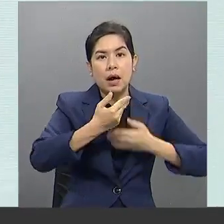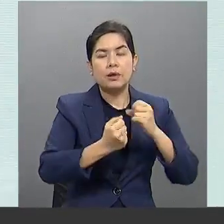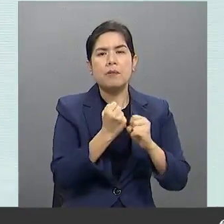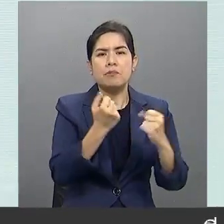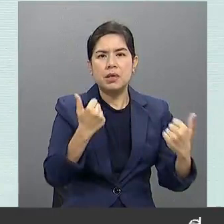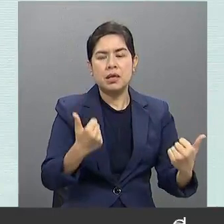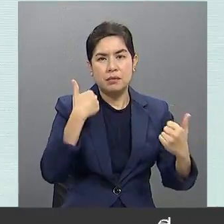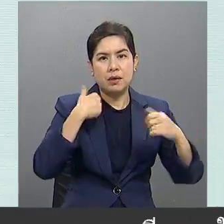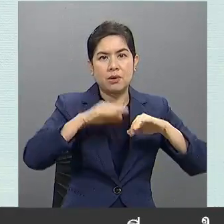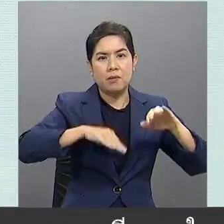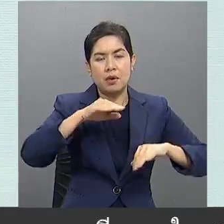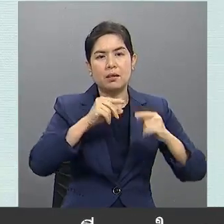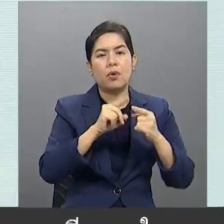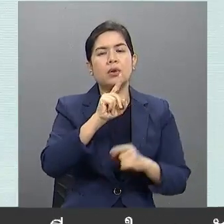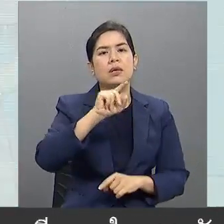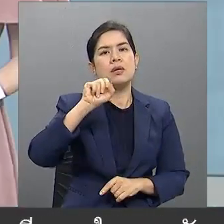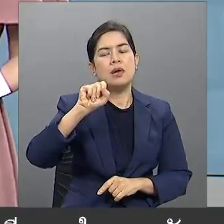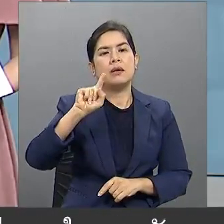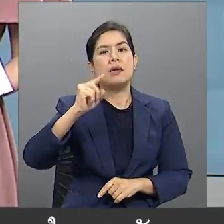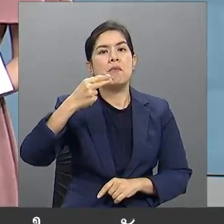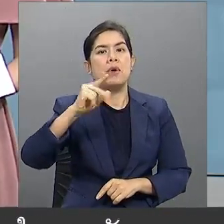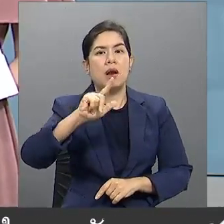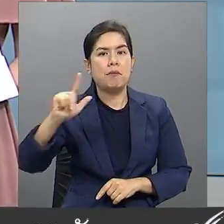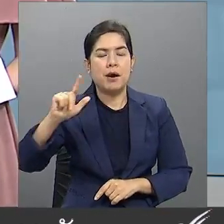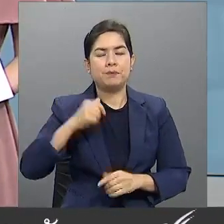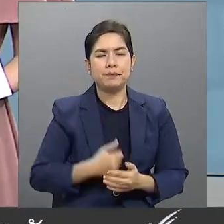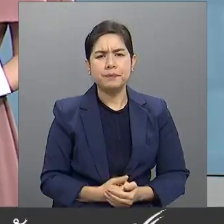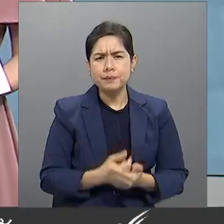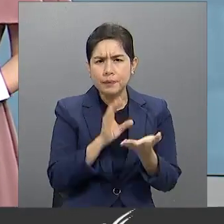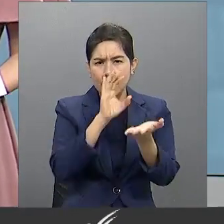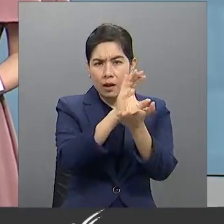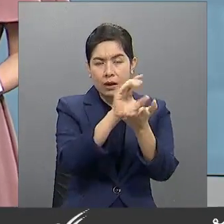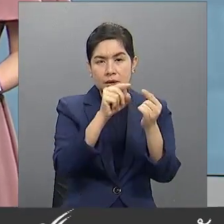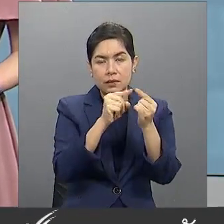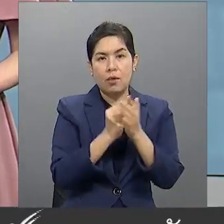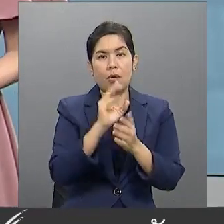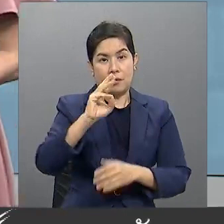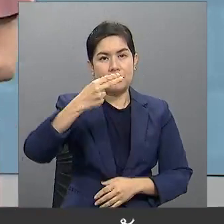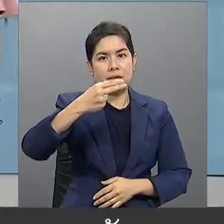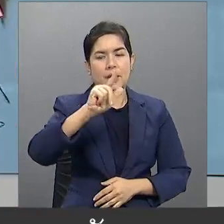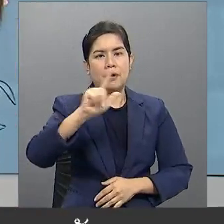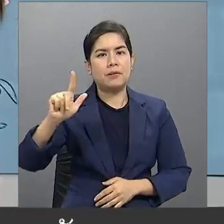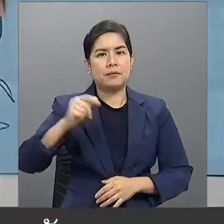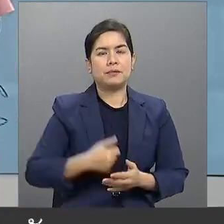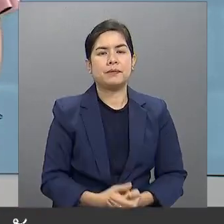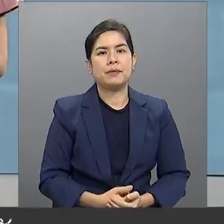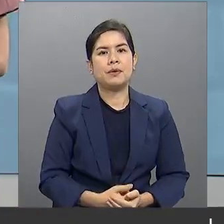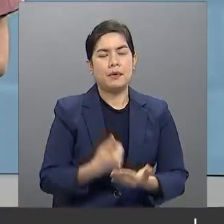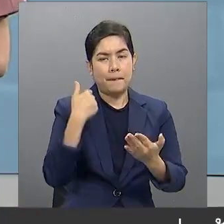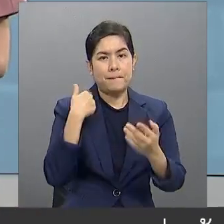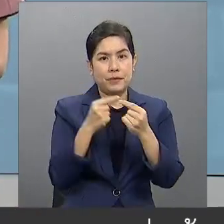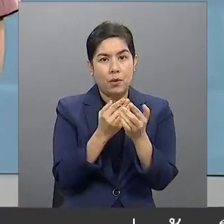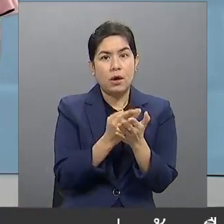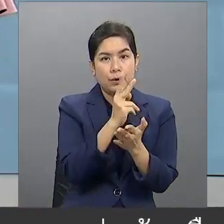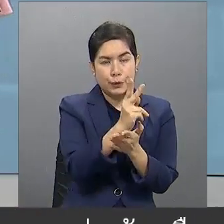แสนหนึ่งหมื่นล้านบาทซึ่งต้นใหญ่ก็คือ 6หมื่นล้านบาทที่เราได้ทราบข่าวกันนี้แล้วนะคะก็จะมาใช้กับเงินกู้ 1ล้าน